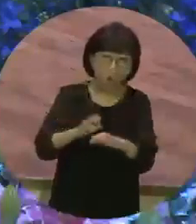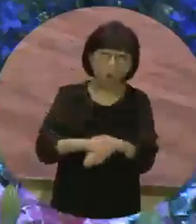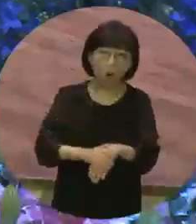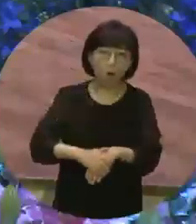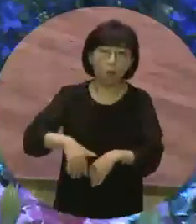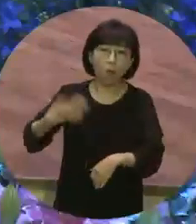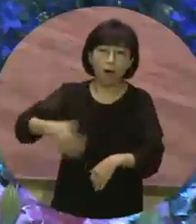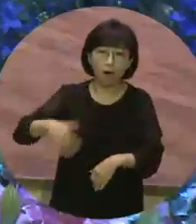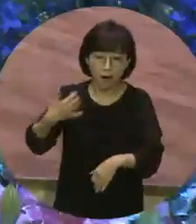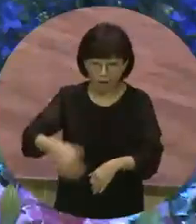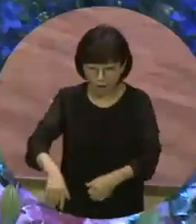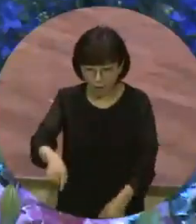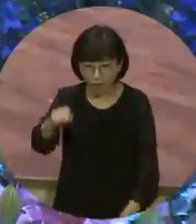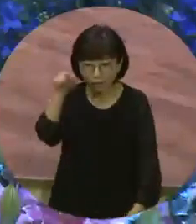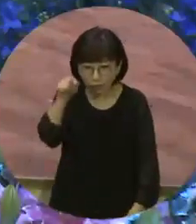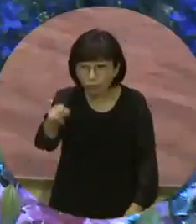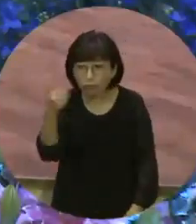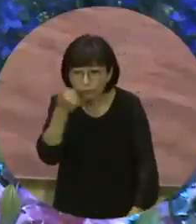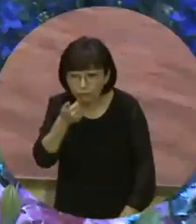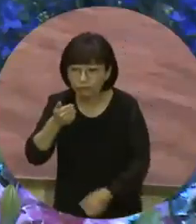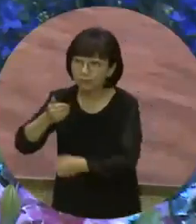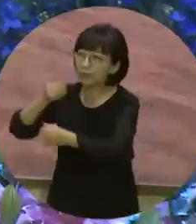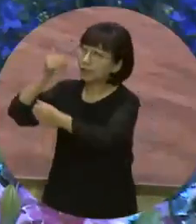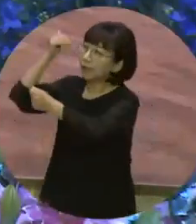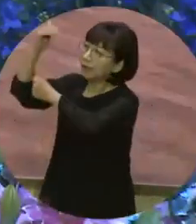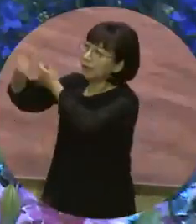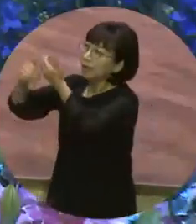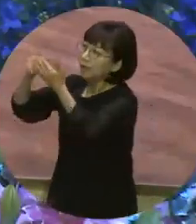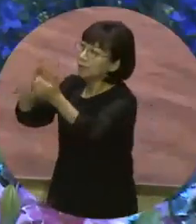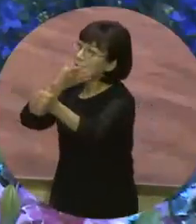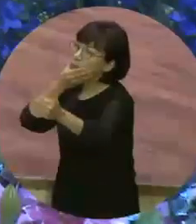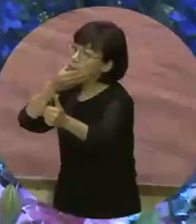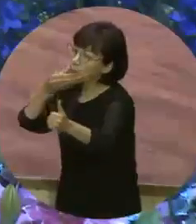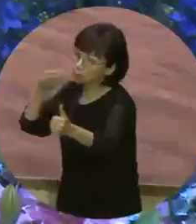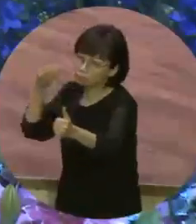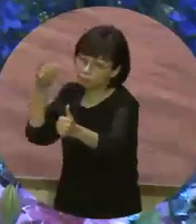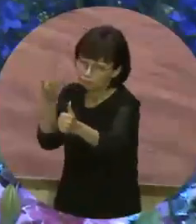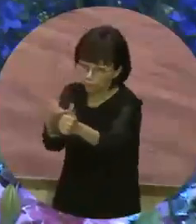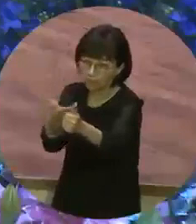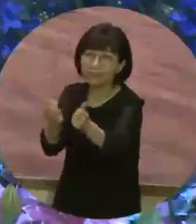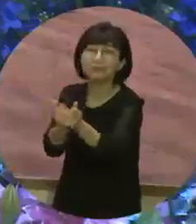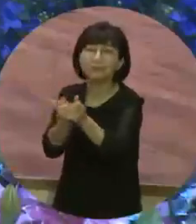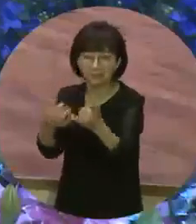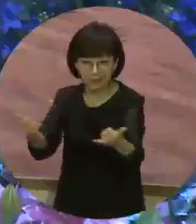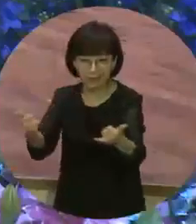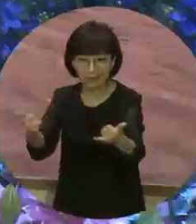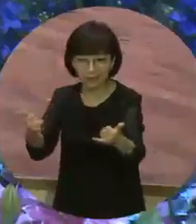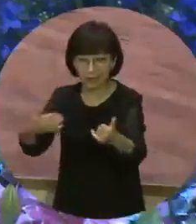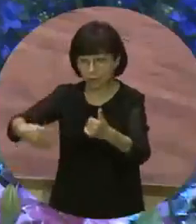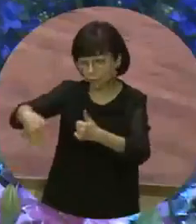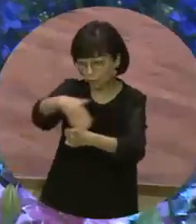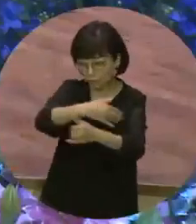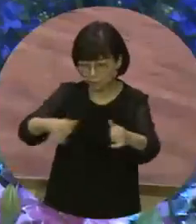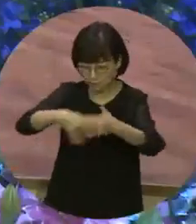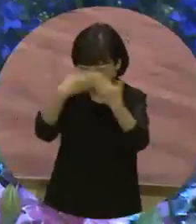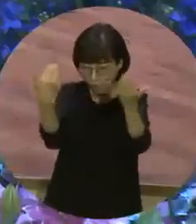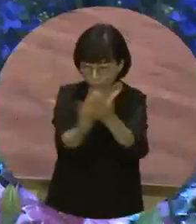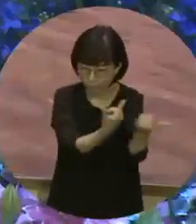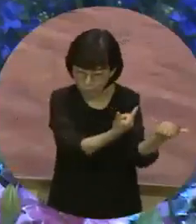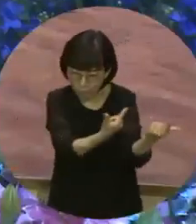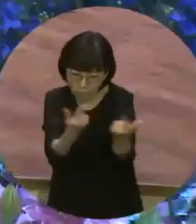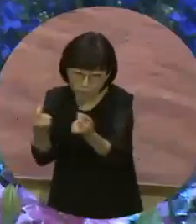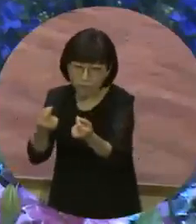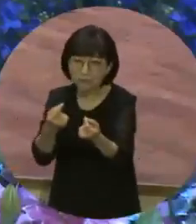제목처럼 당신은 여호와께 복을 받은 자로다 그렇게 주의 사람들이 볼 때